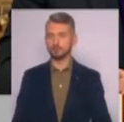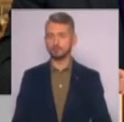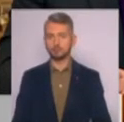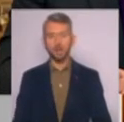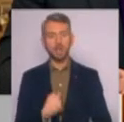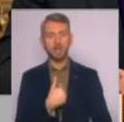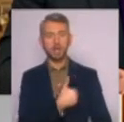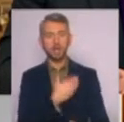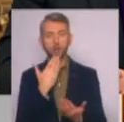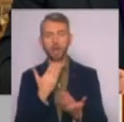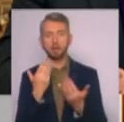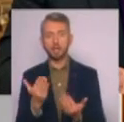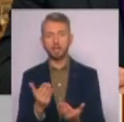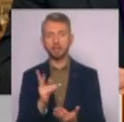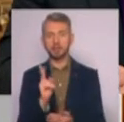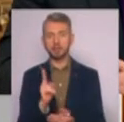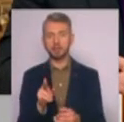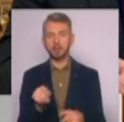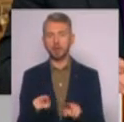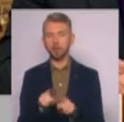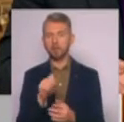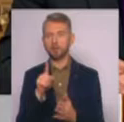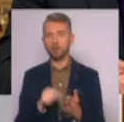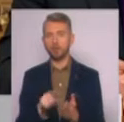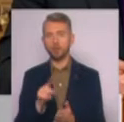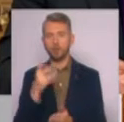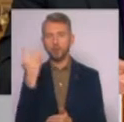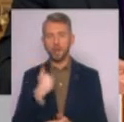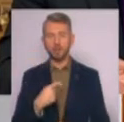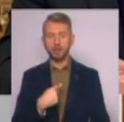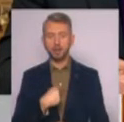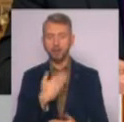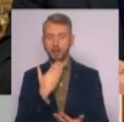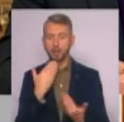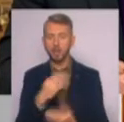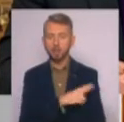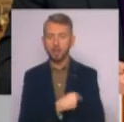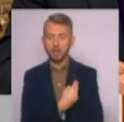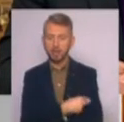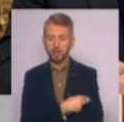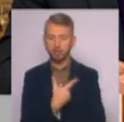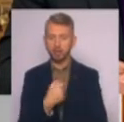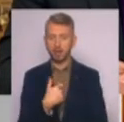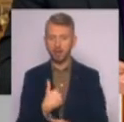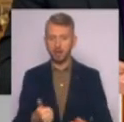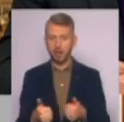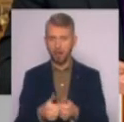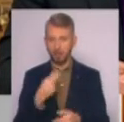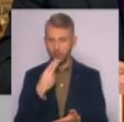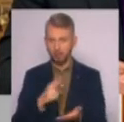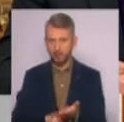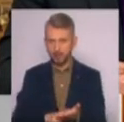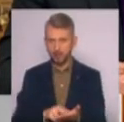день. Я хочу обратиться по такому вопросу, що коли я обратилась в поліклініку, де я рядом прописана, скажем